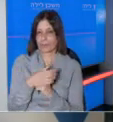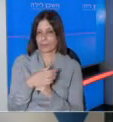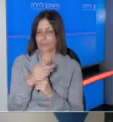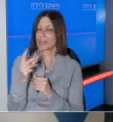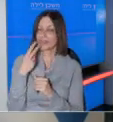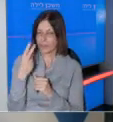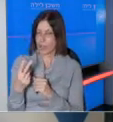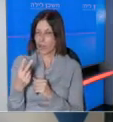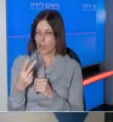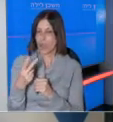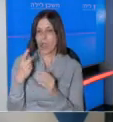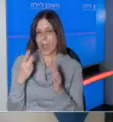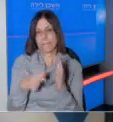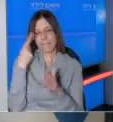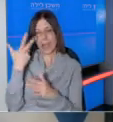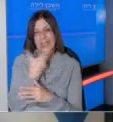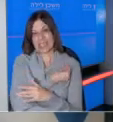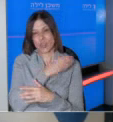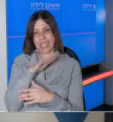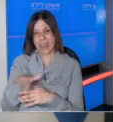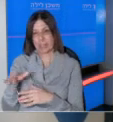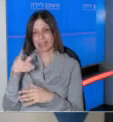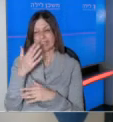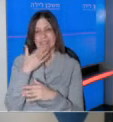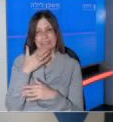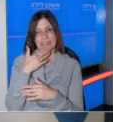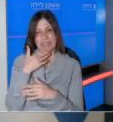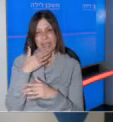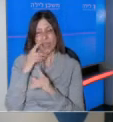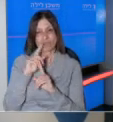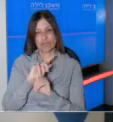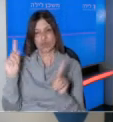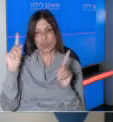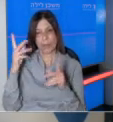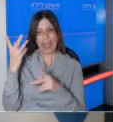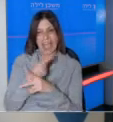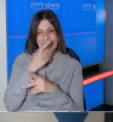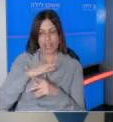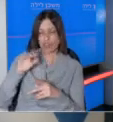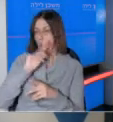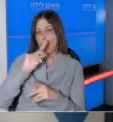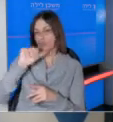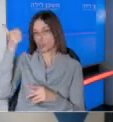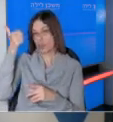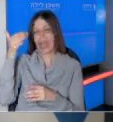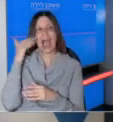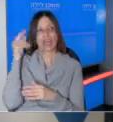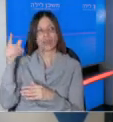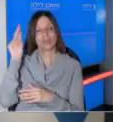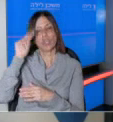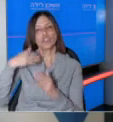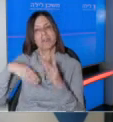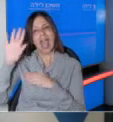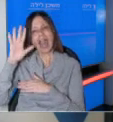תראו, הפעם בחיסון הילדים ישראל, בניגוד להרגל שלנו, לא ראשונה בעולם. בארצות הברית יש